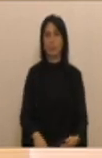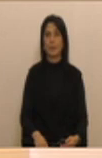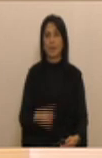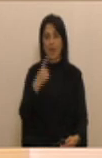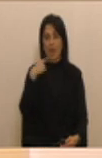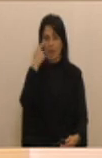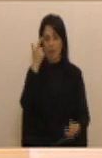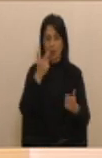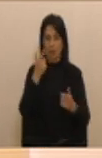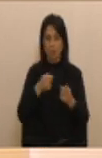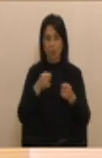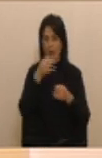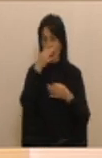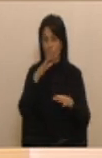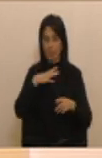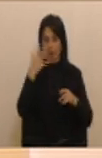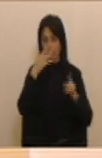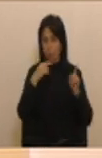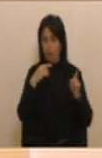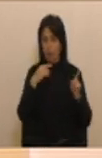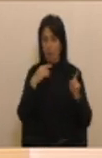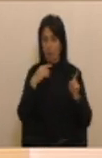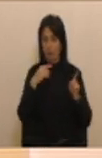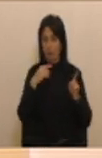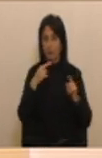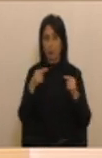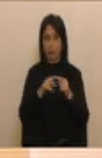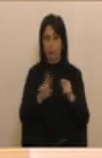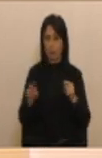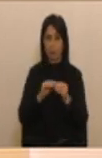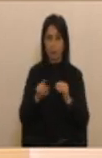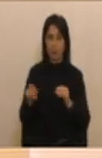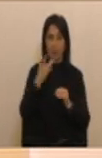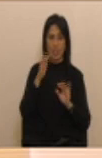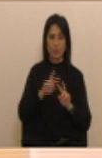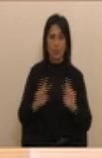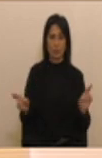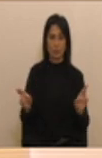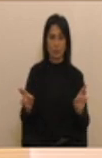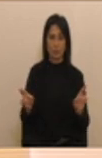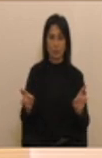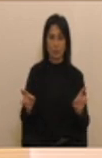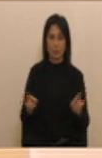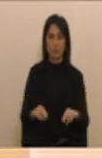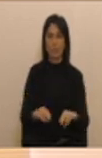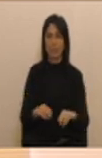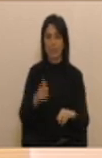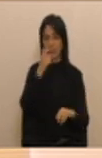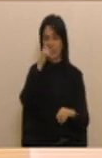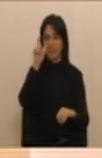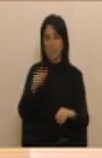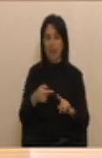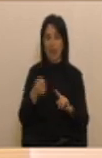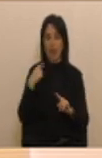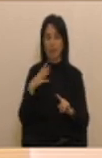ერთპიროვნულ მართველობას და ეს არ მოგწონს ქართულ ცნებაში, ზუსტად იგივე პრობლემა აქვს ამას ნაციონალურ მოძრაობაშიც. მიხეილ სააკაშვილი